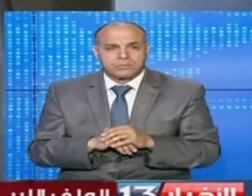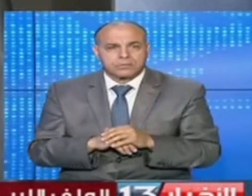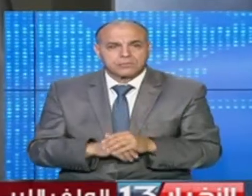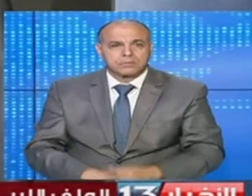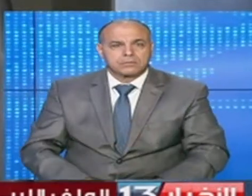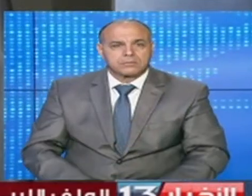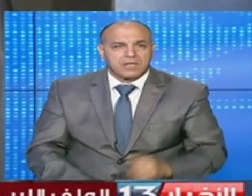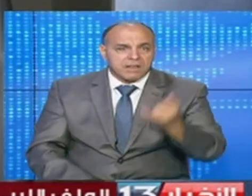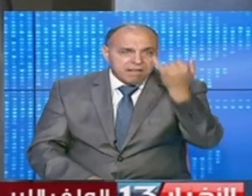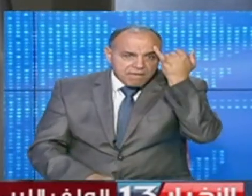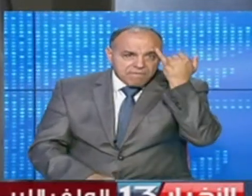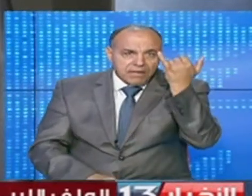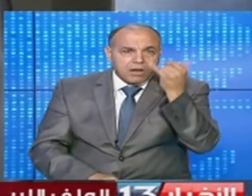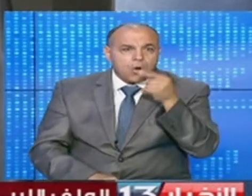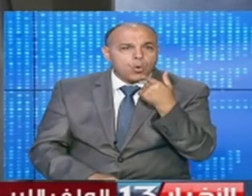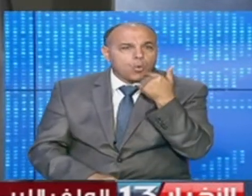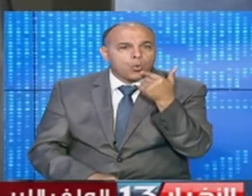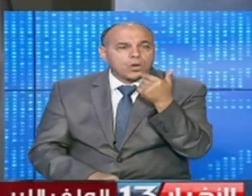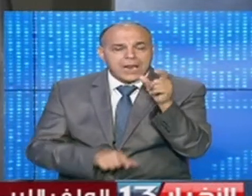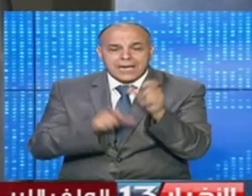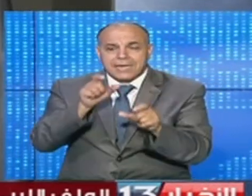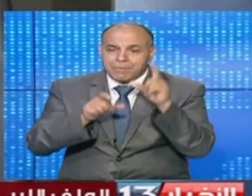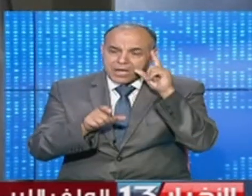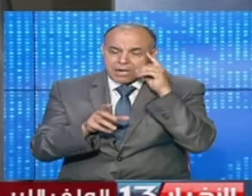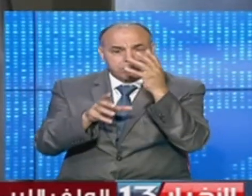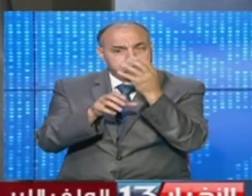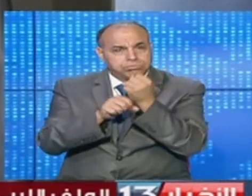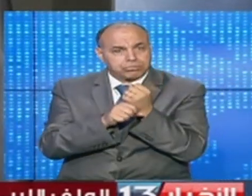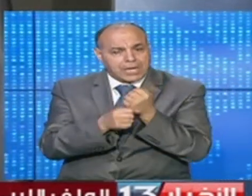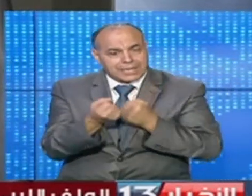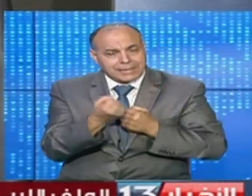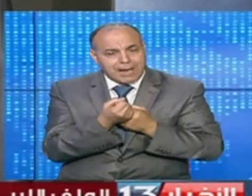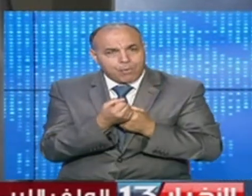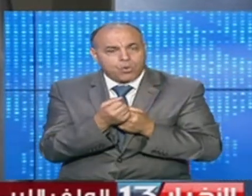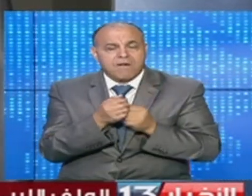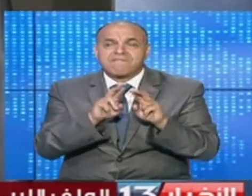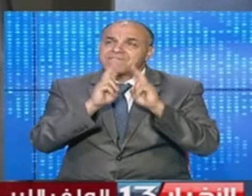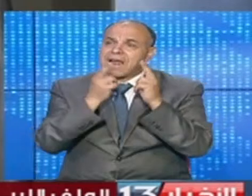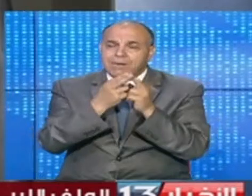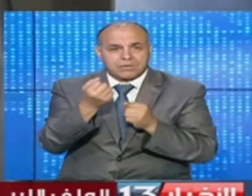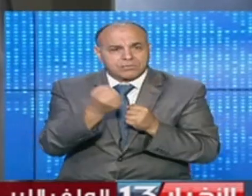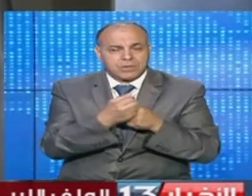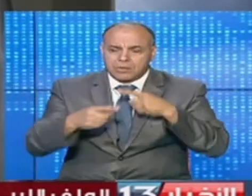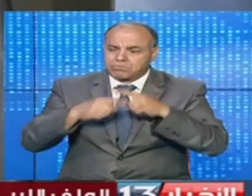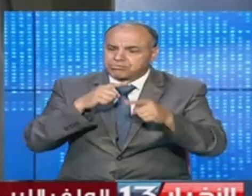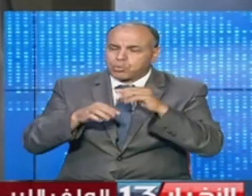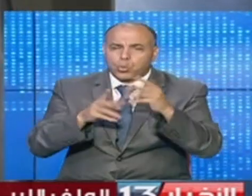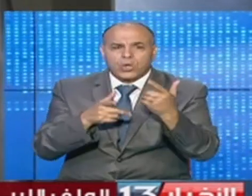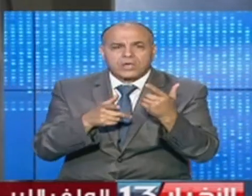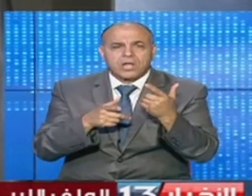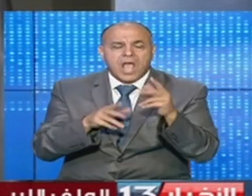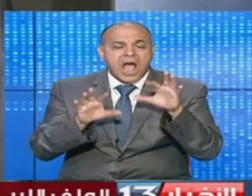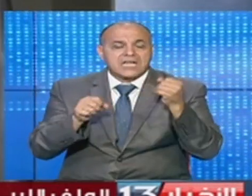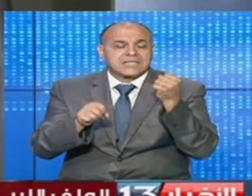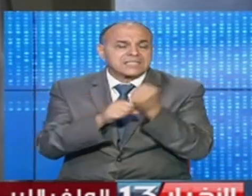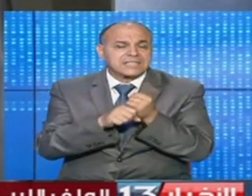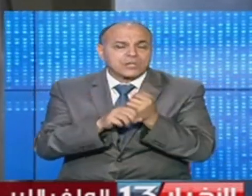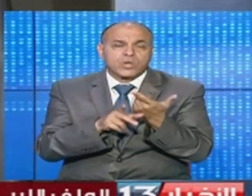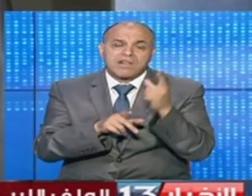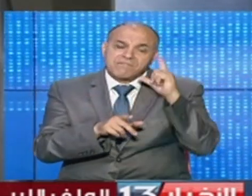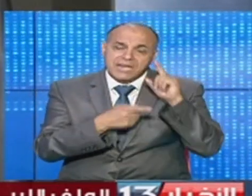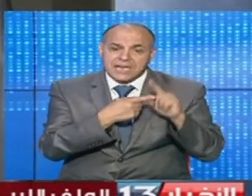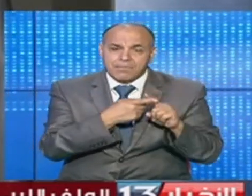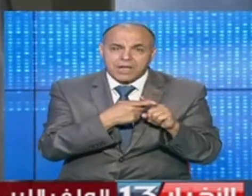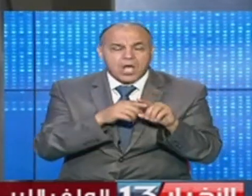مبادره يعول عليها الليبيون للحصول على دعم المجتمع الدولي لوقف المستمر منذ نحو عشر سنوات